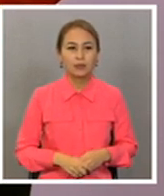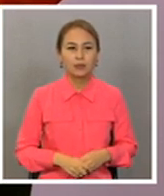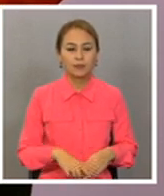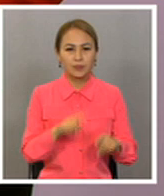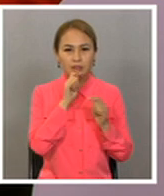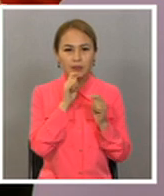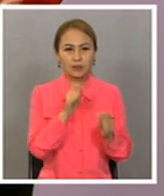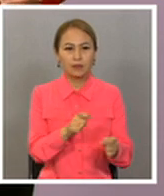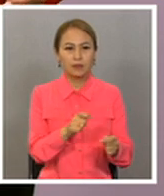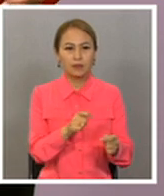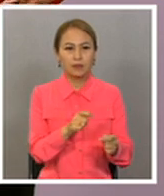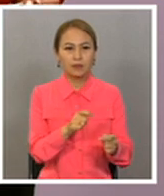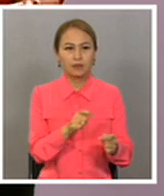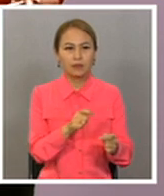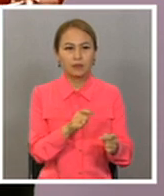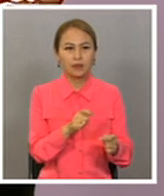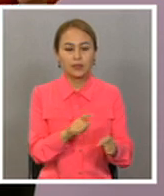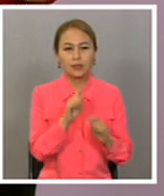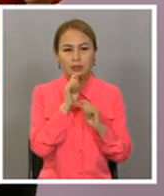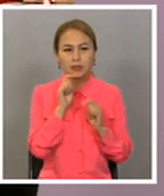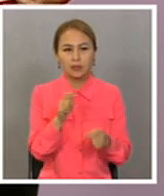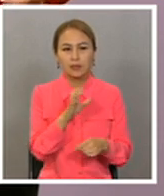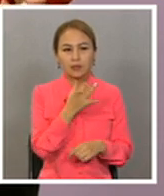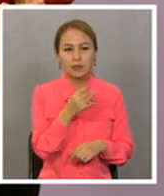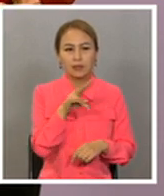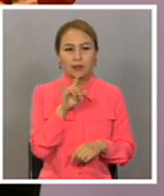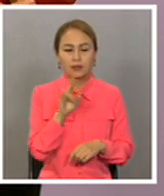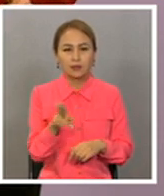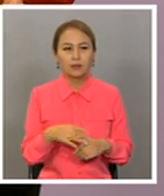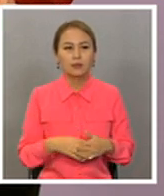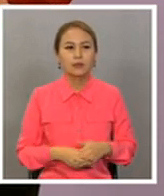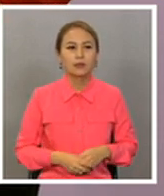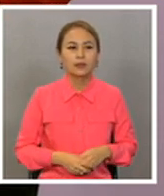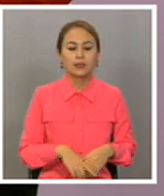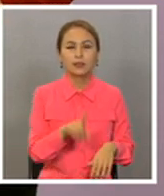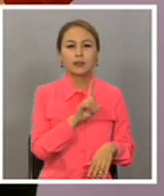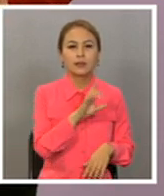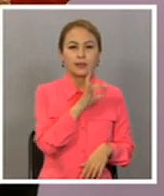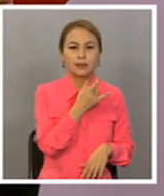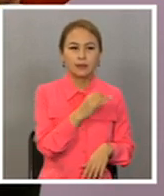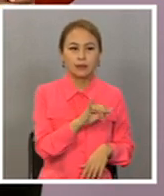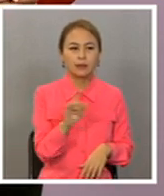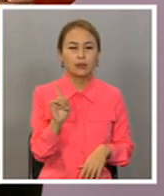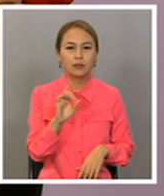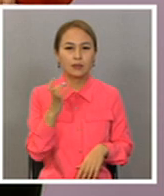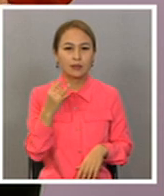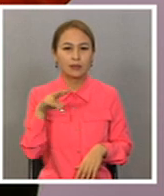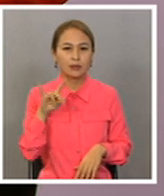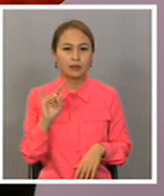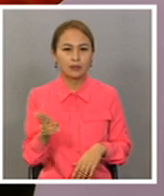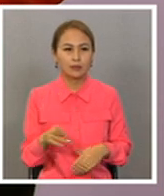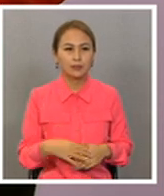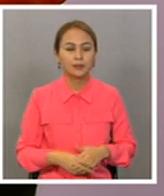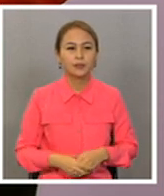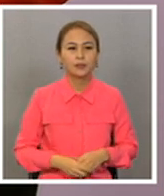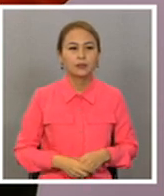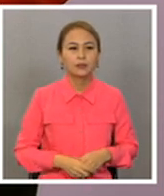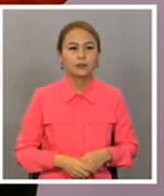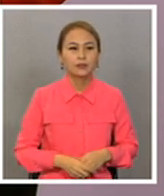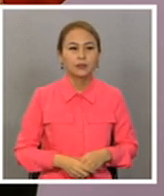Сый, сыйлық. Не сый, не сыйлық?